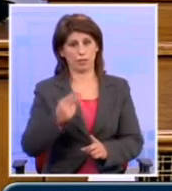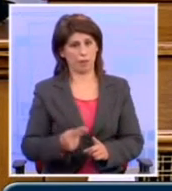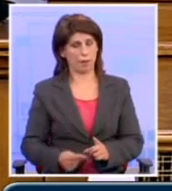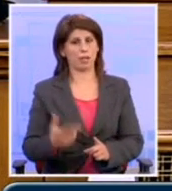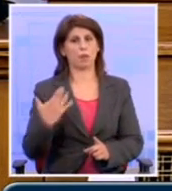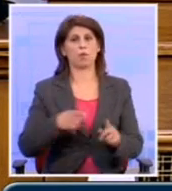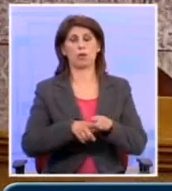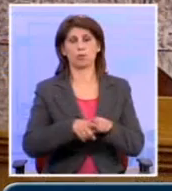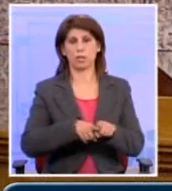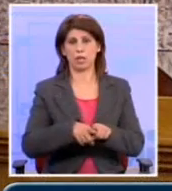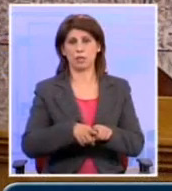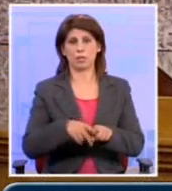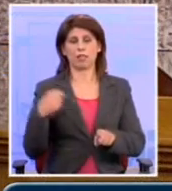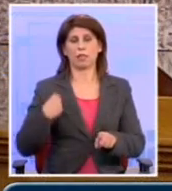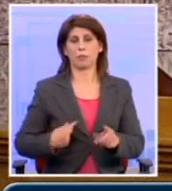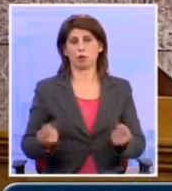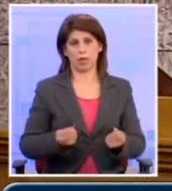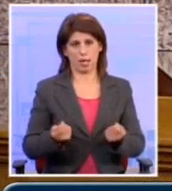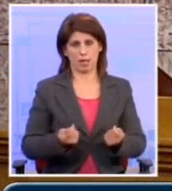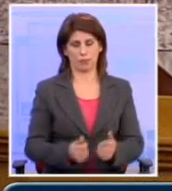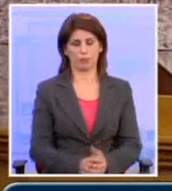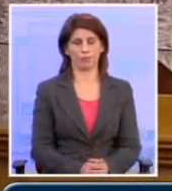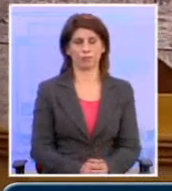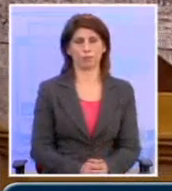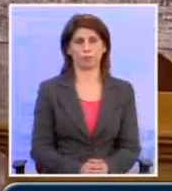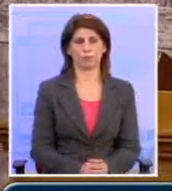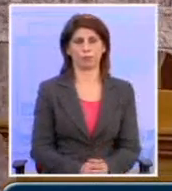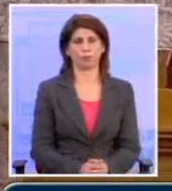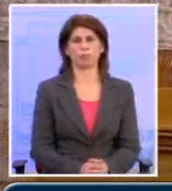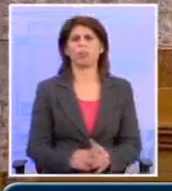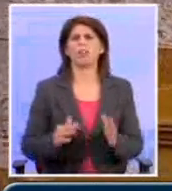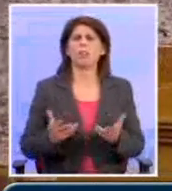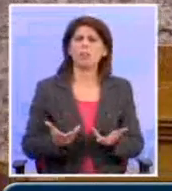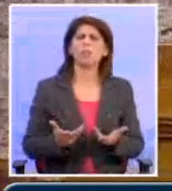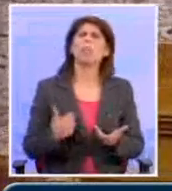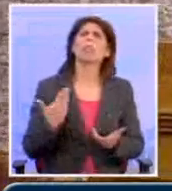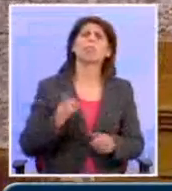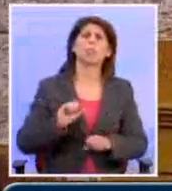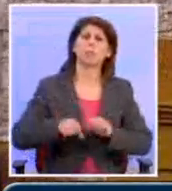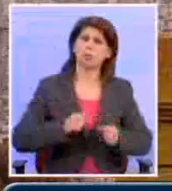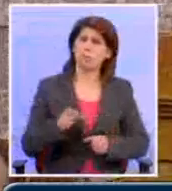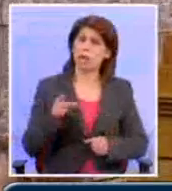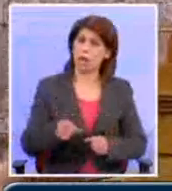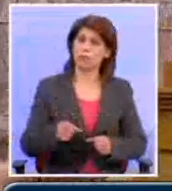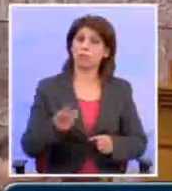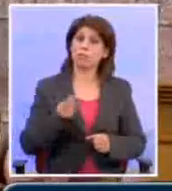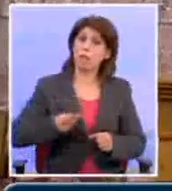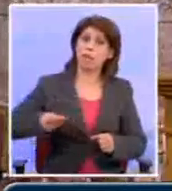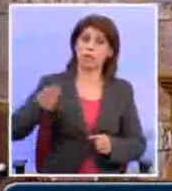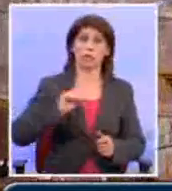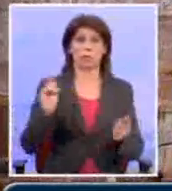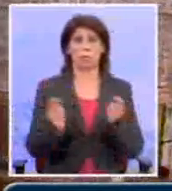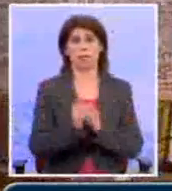κάνουν με τα δημόσια έργα και που δεν επιχειρήθηκαν αυτές τις φοβερές